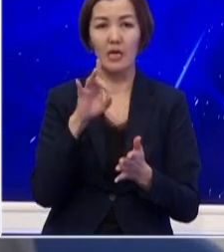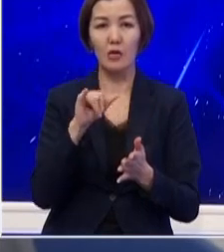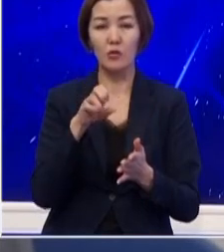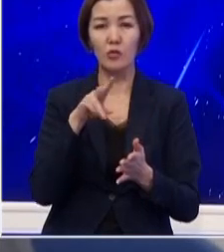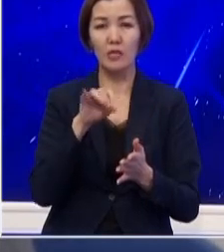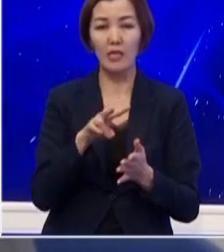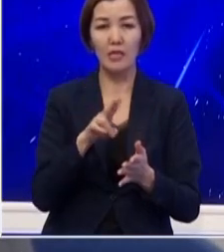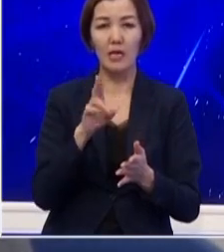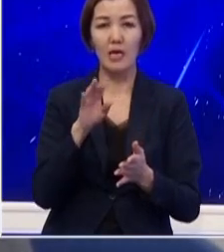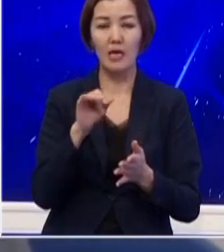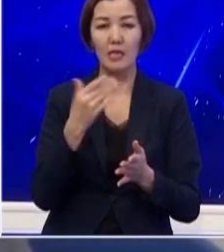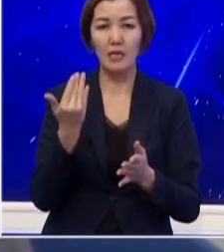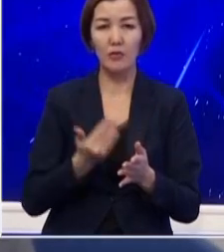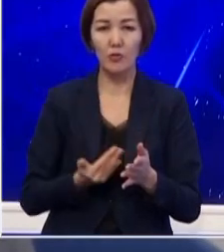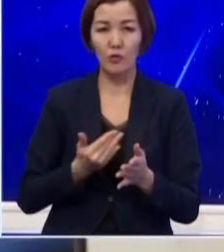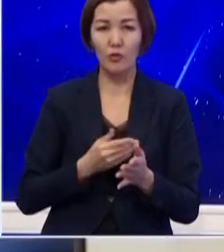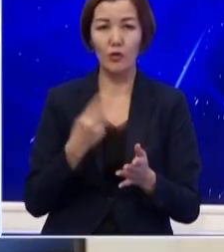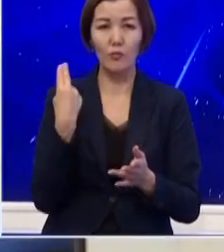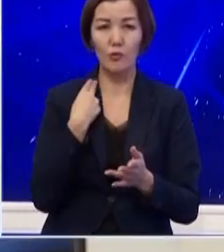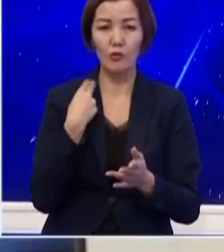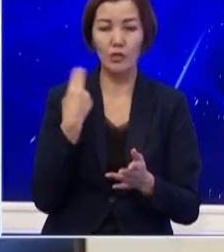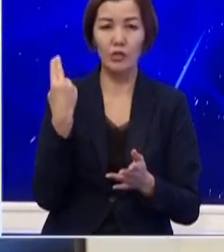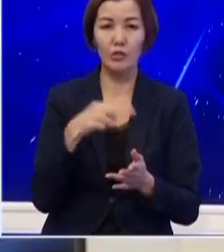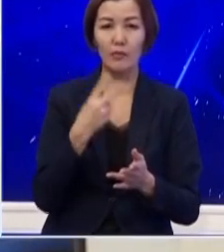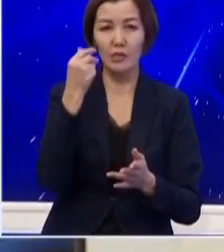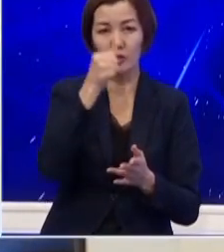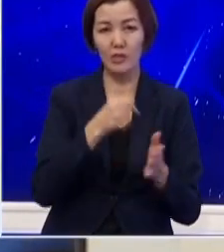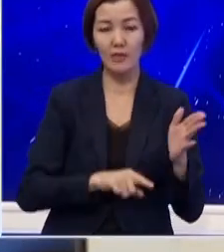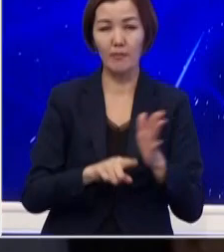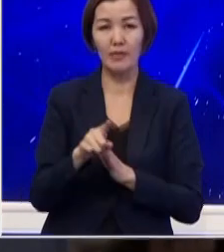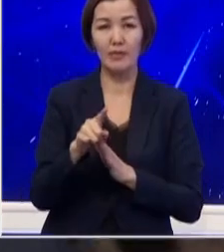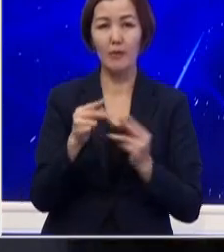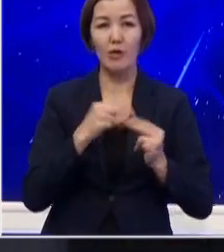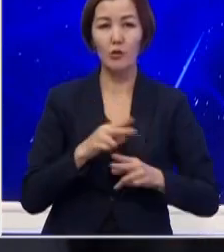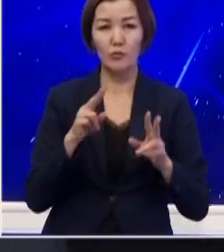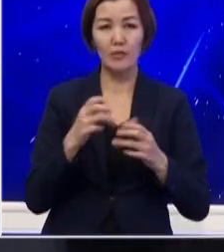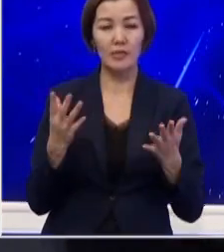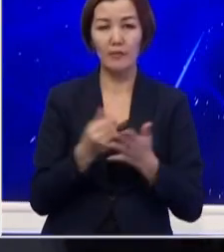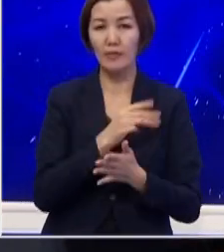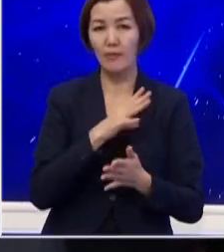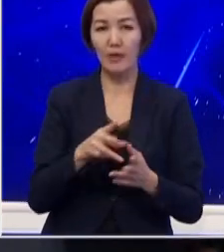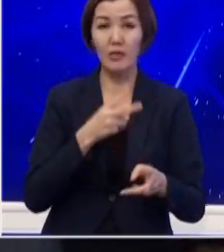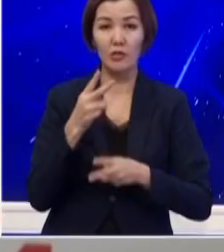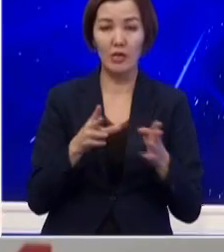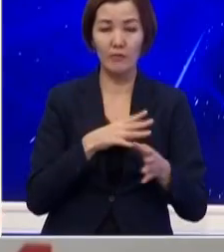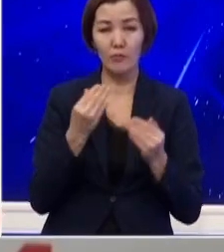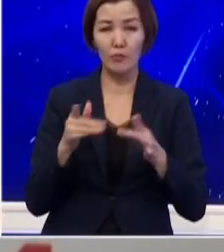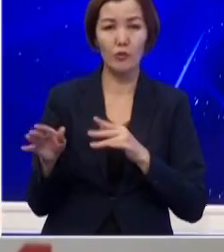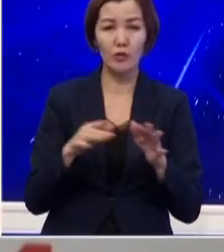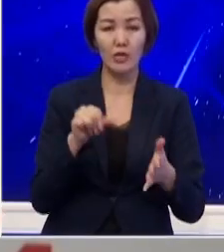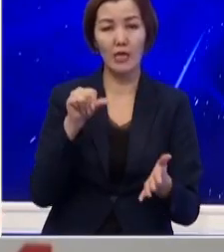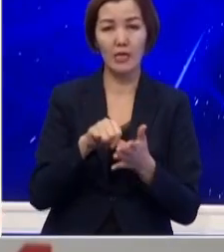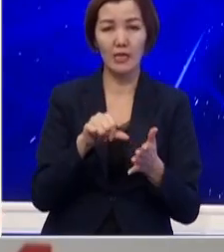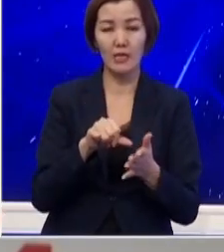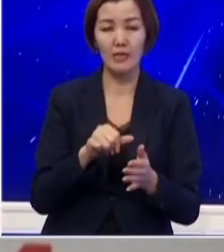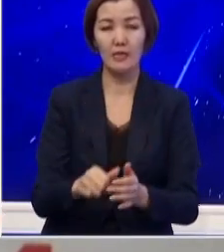Ишанбаев, Қаратал ауданының тұрғыны. Борышкер 2020 жылдан бері екі қолға бір күрек таппадым деп шағымданады. Бүгінгі шараға да арнайы